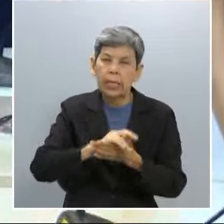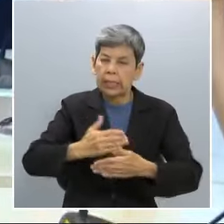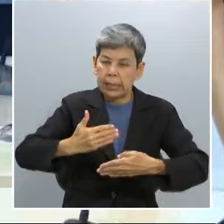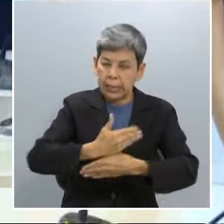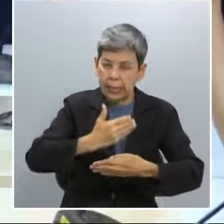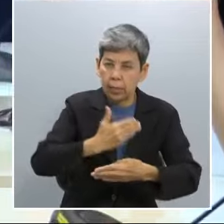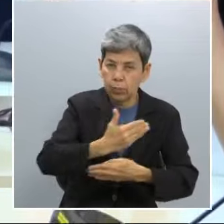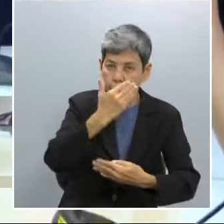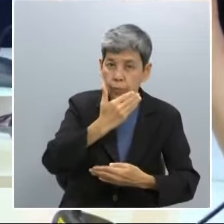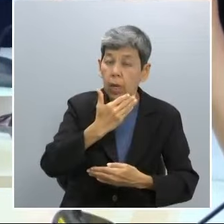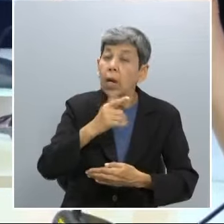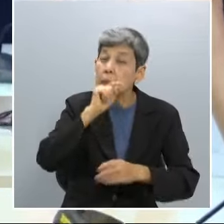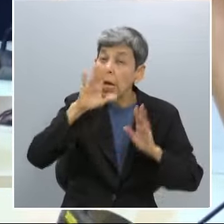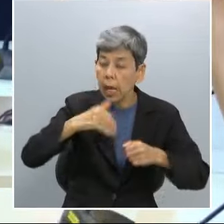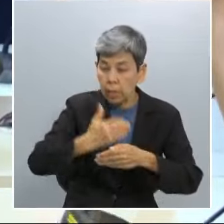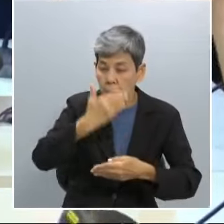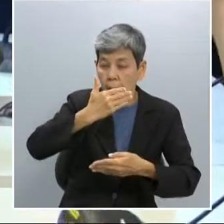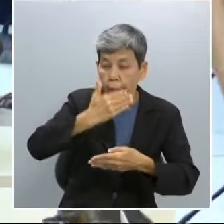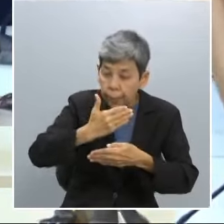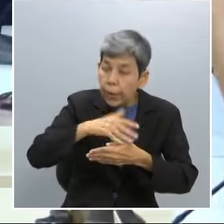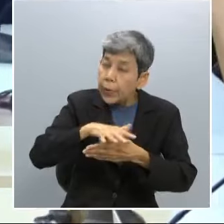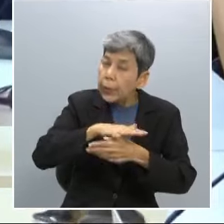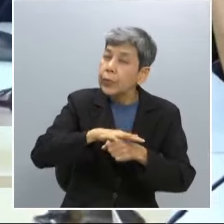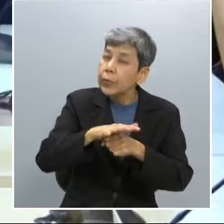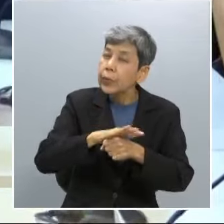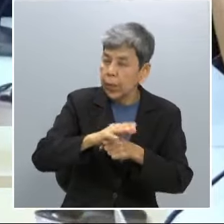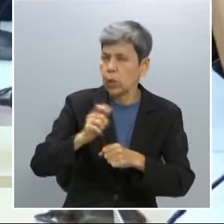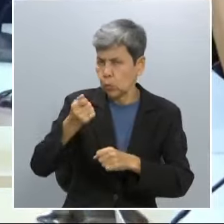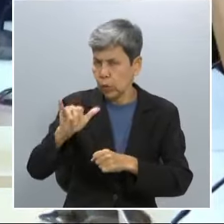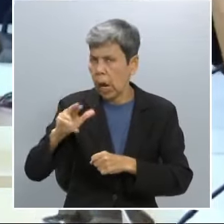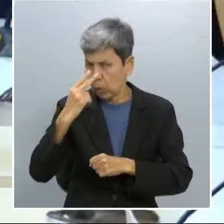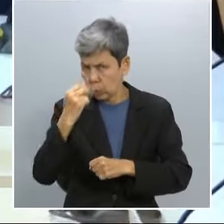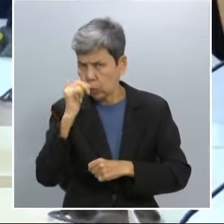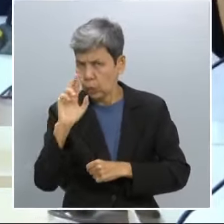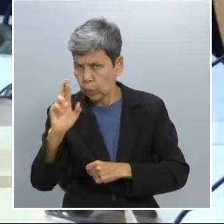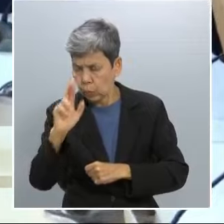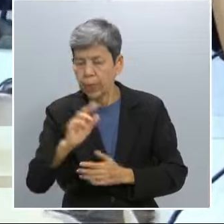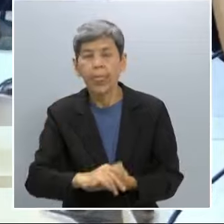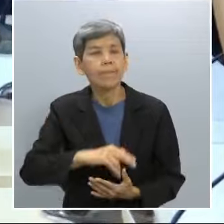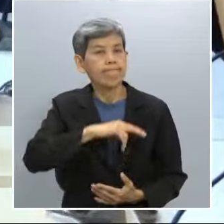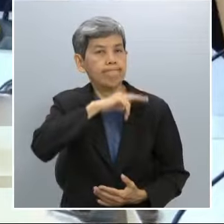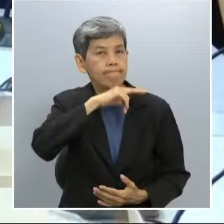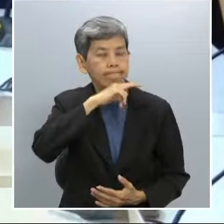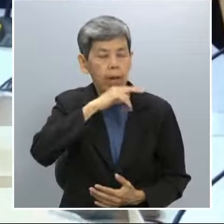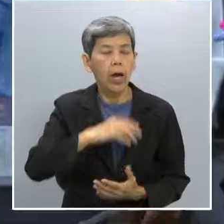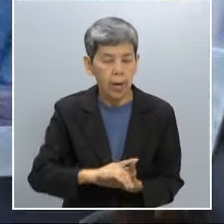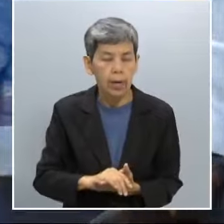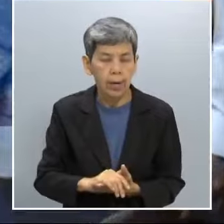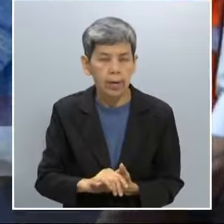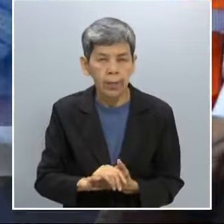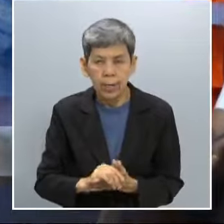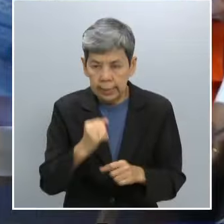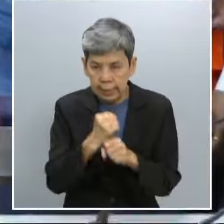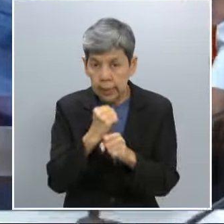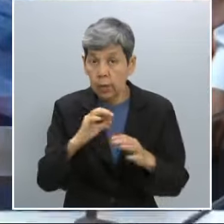นาทแม้จะลดระดับการปล่อยน้ำลงก็ตามทีโดยที่คุณอนุทินก็เน้นย้ำให้หน่วยงาน